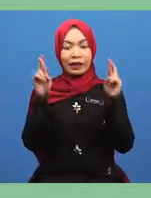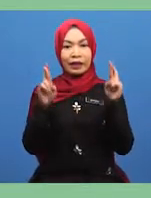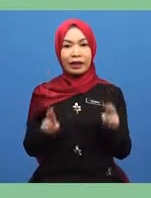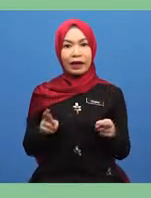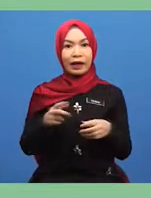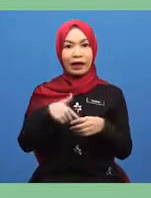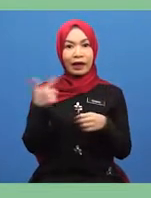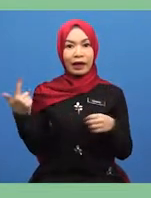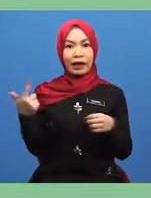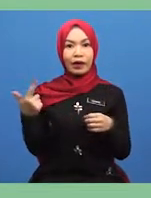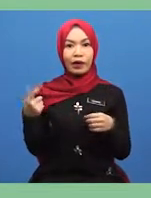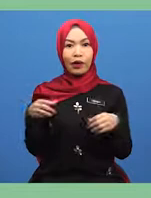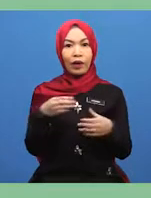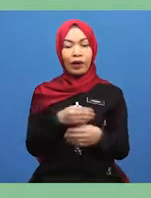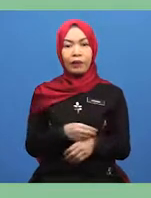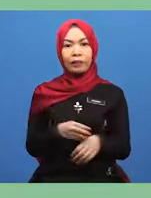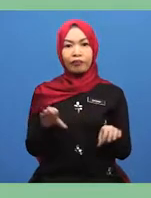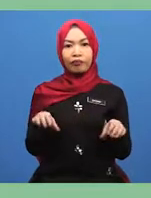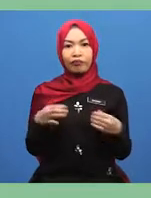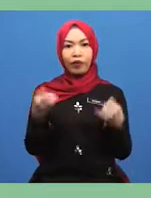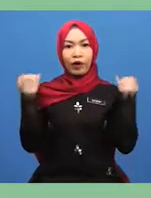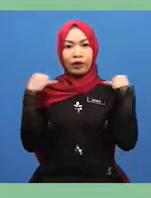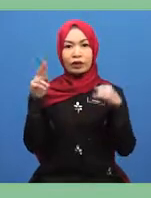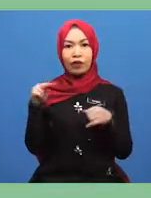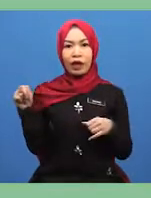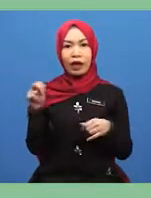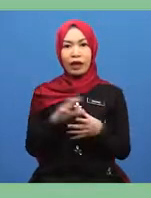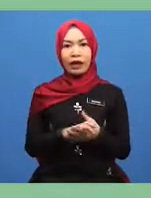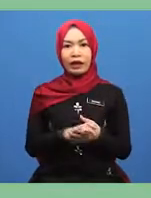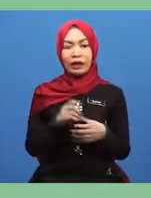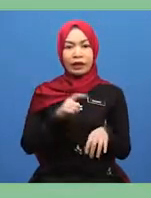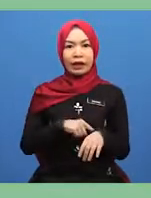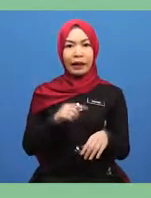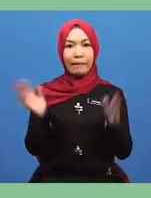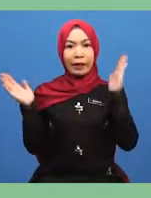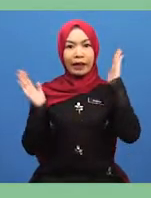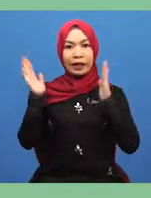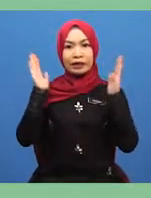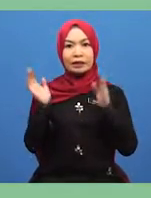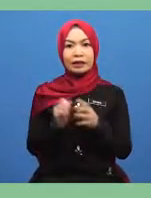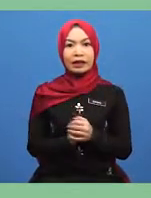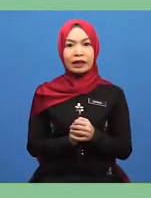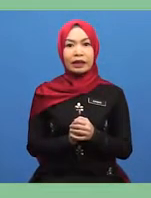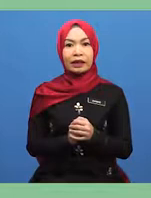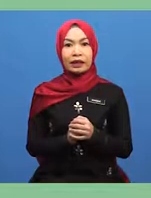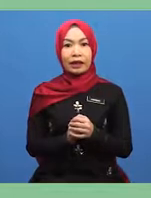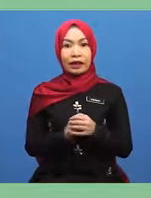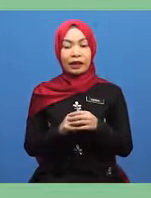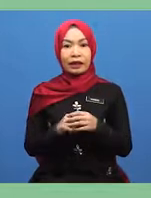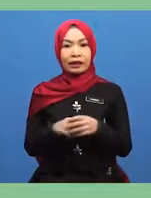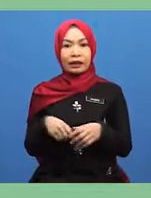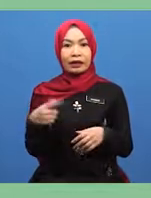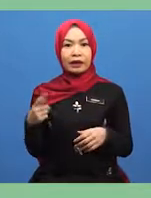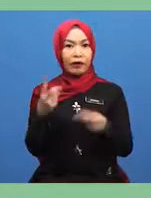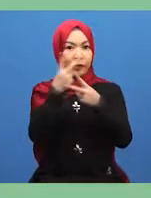Ketiga, apabila rakyat asing melancong atau belajar di Malaysia. Dan akhir sekali, mungkin rakyat asing